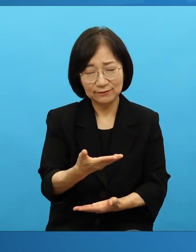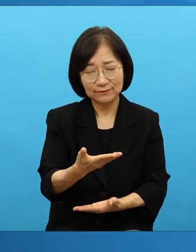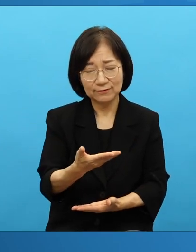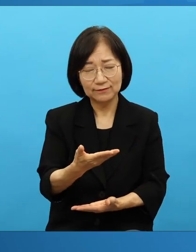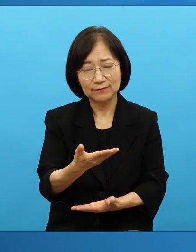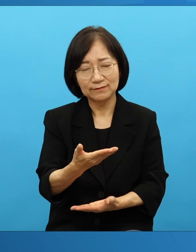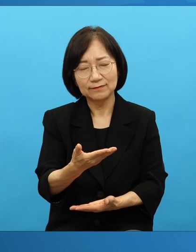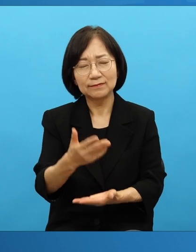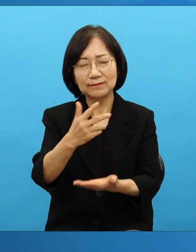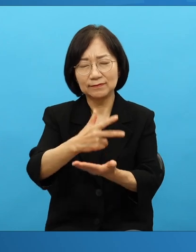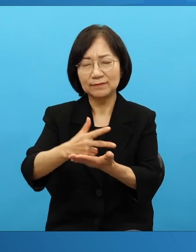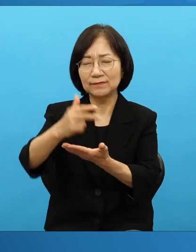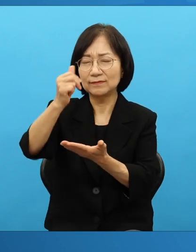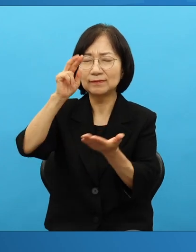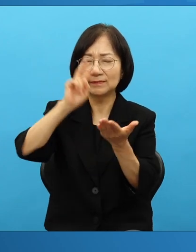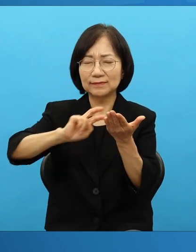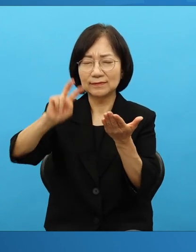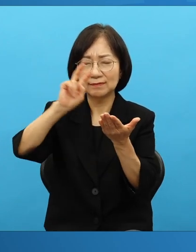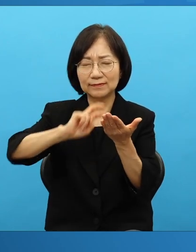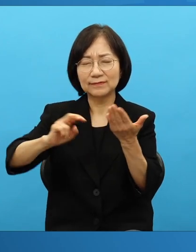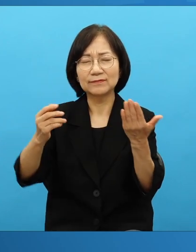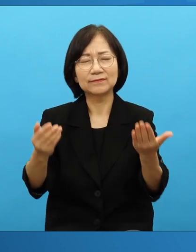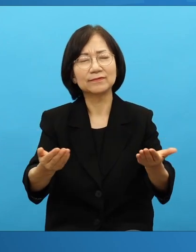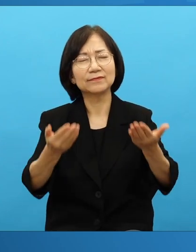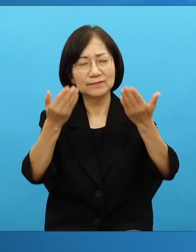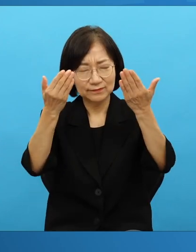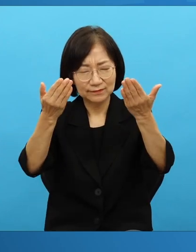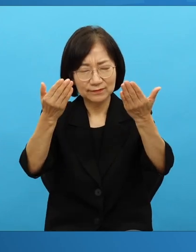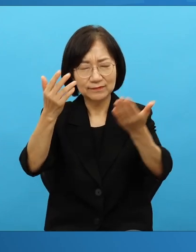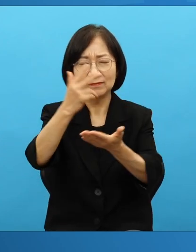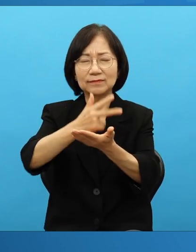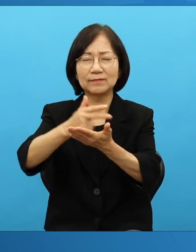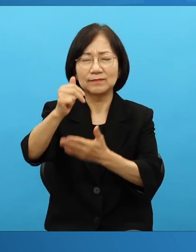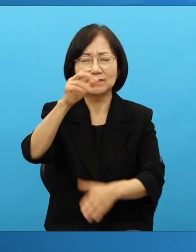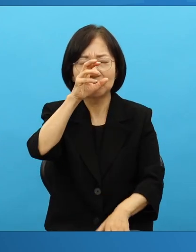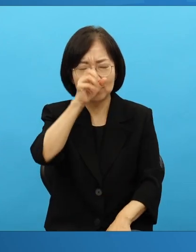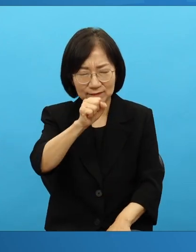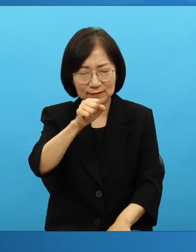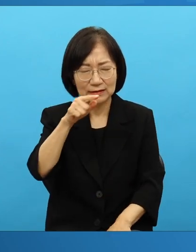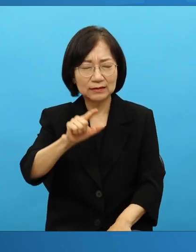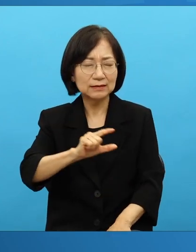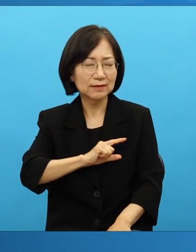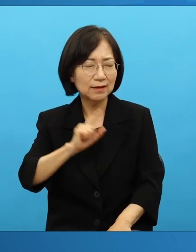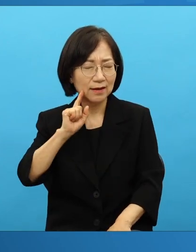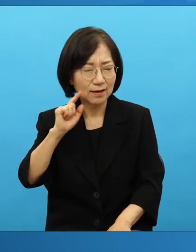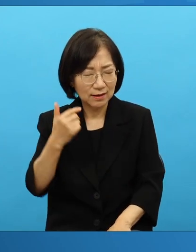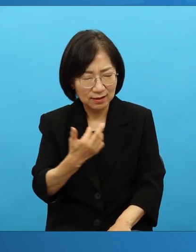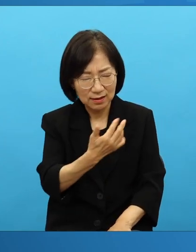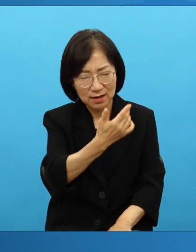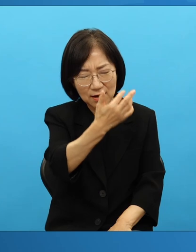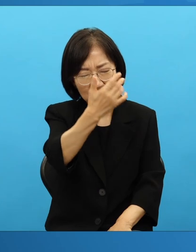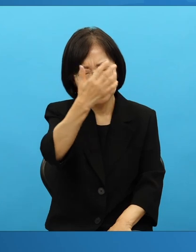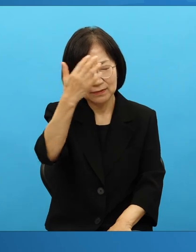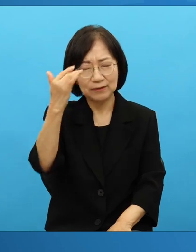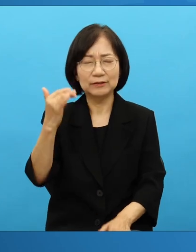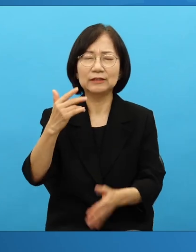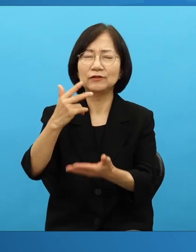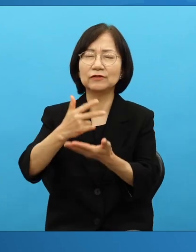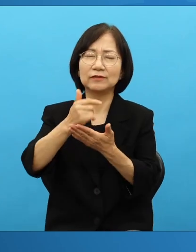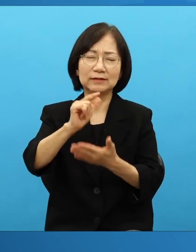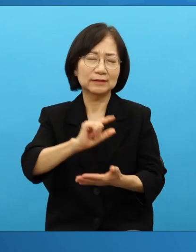仆人站在耶和华殿中，站在我们神殿院中的，你们要赞美他。 여호와를 찬송하라. 여호와는 선하시며 그의 이름이 아름다우니 그의 이름을